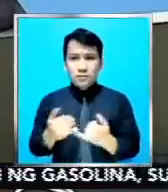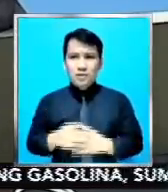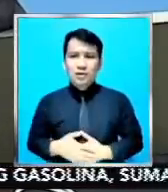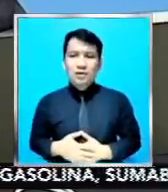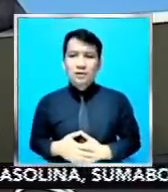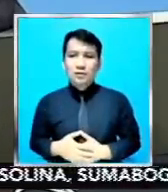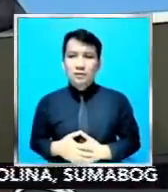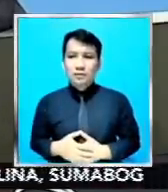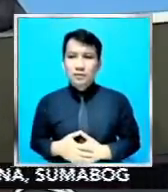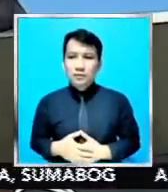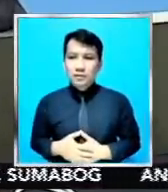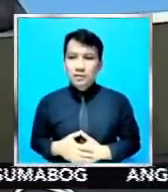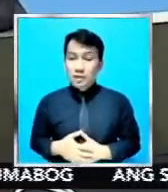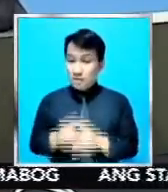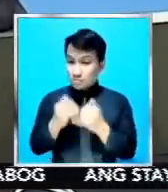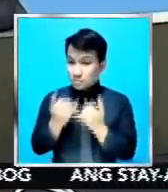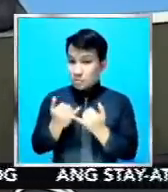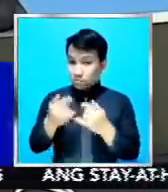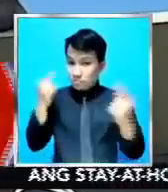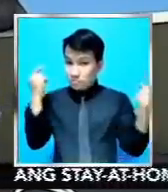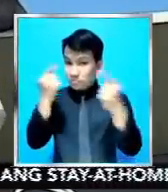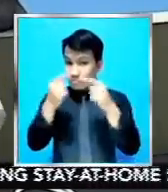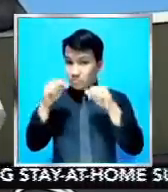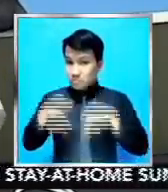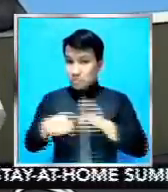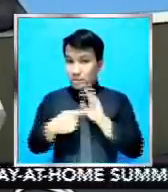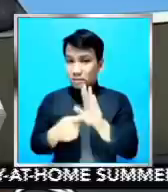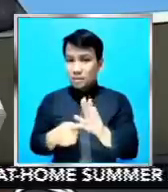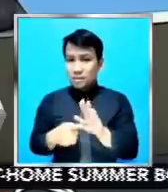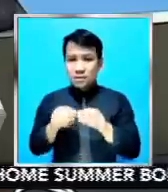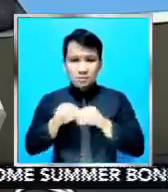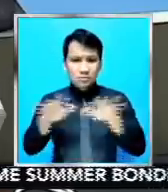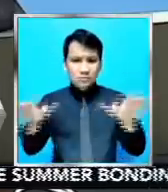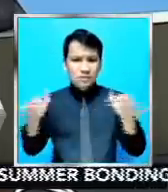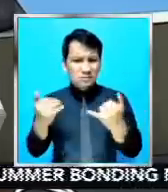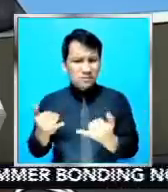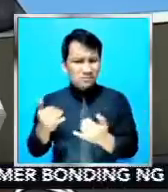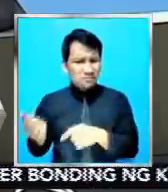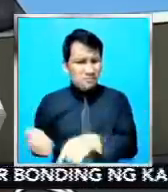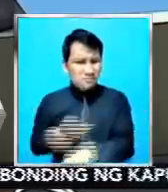This is approaching the highest rate of infection that we have seen so far during the pandemic.